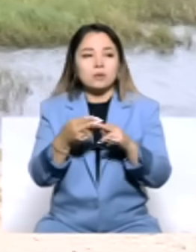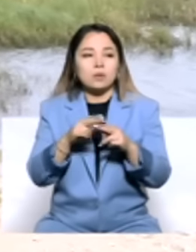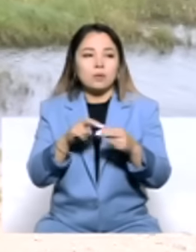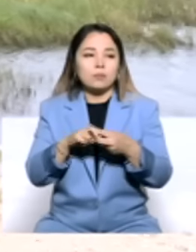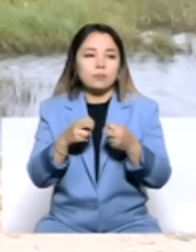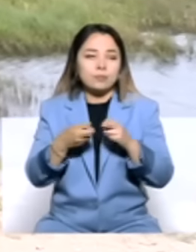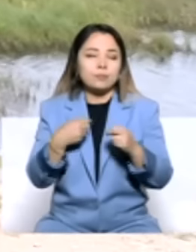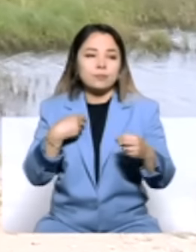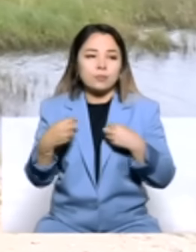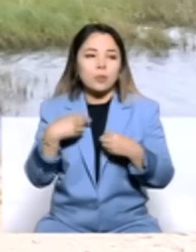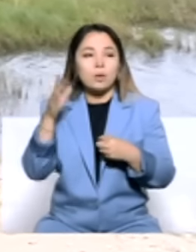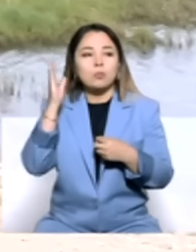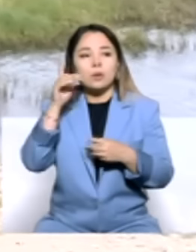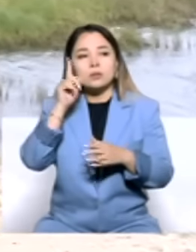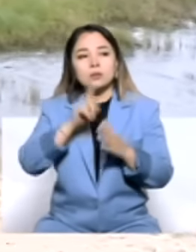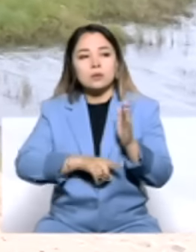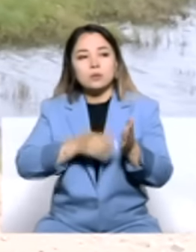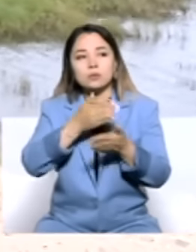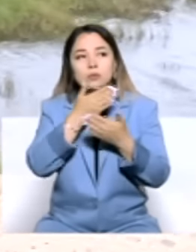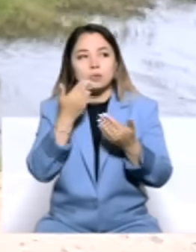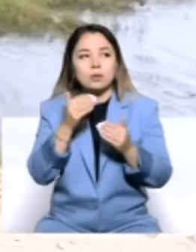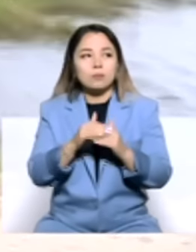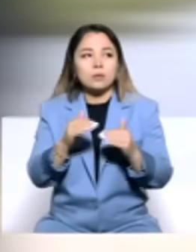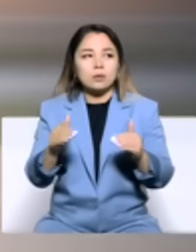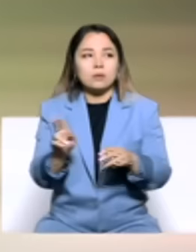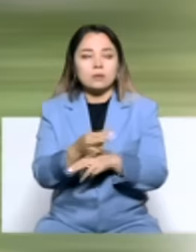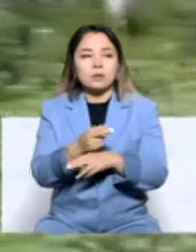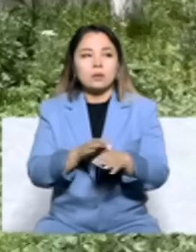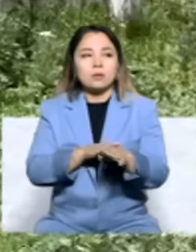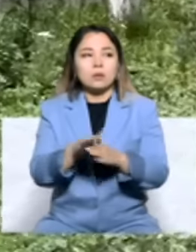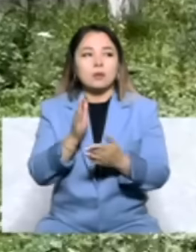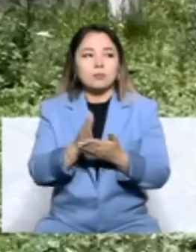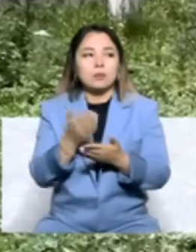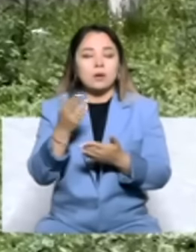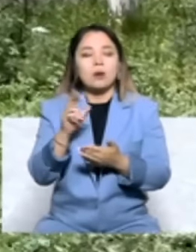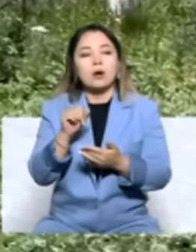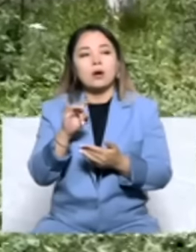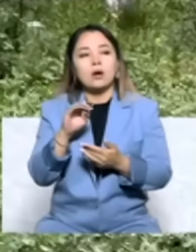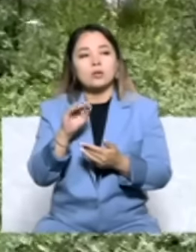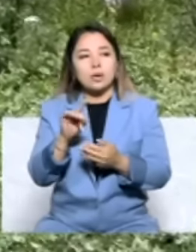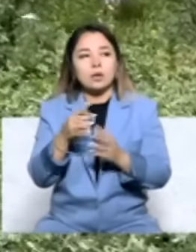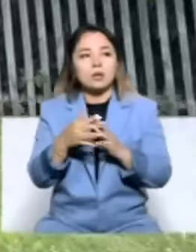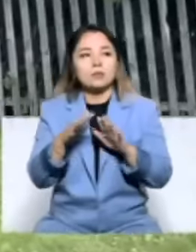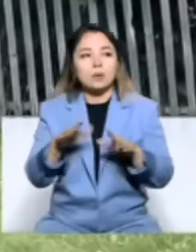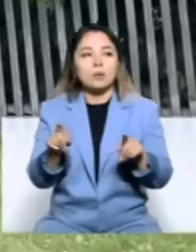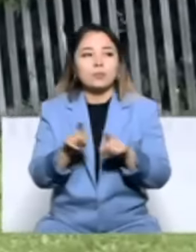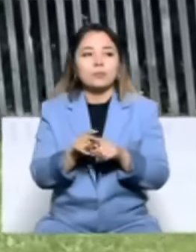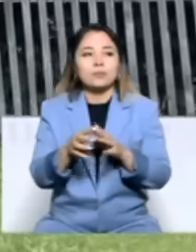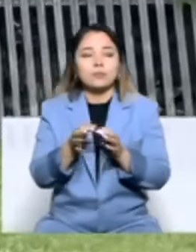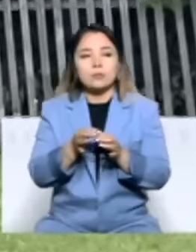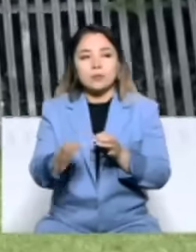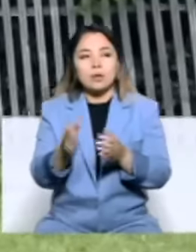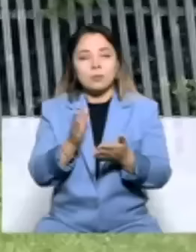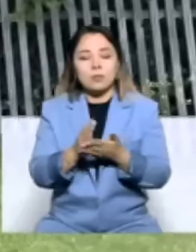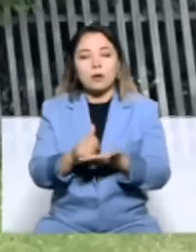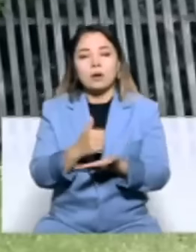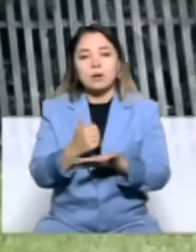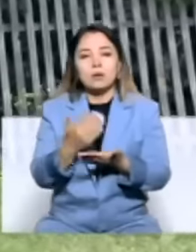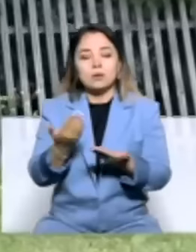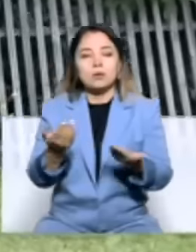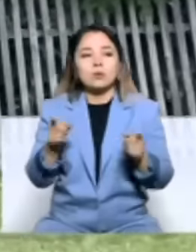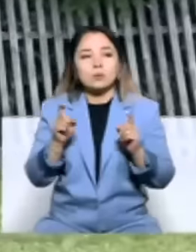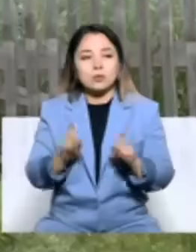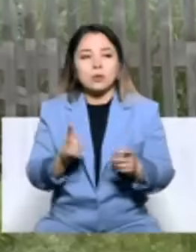жаңағы болашағына сенбейтін ұрпақ тәрбиелеп жатқан сияқтымыз. Қаражар ауылы атамекен ауылдық округіне қарайды екен, яғни әкім сонда